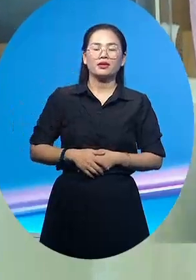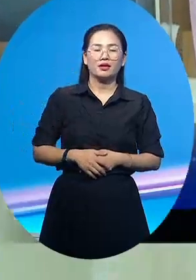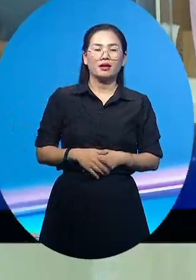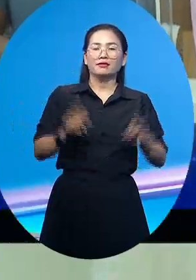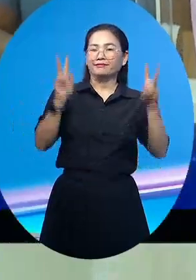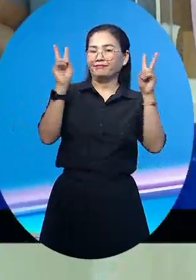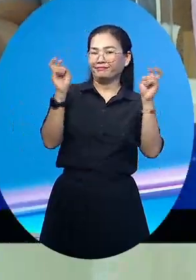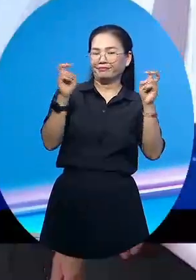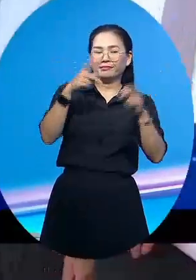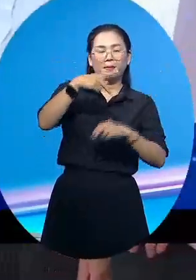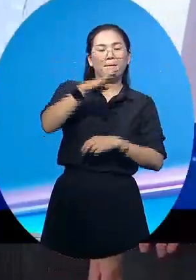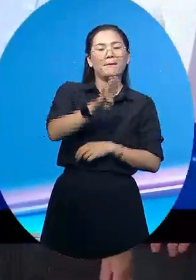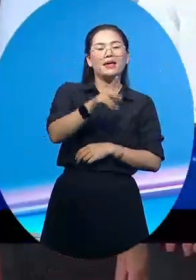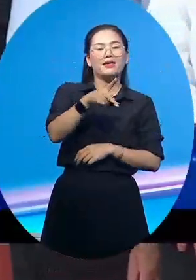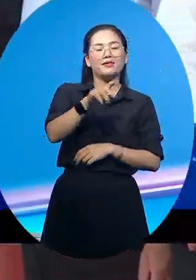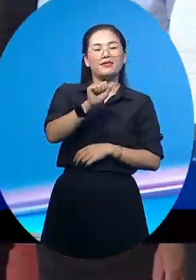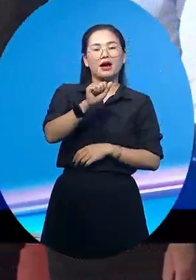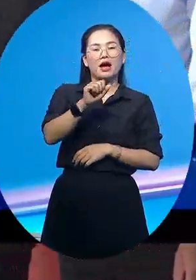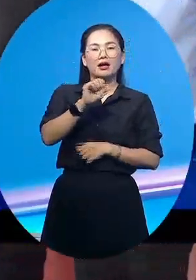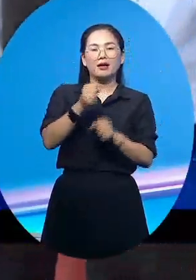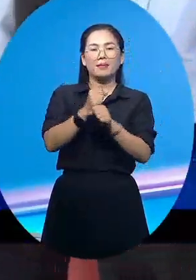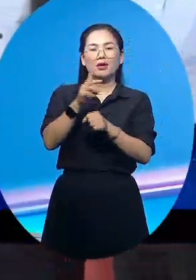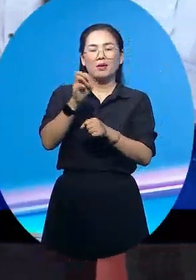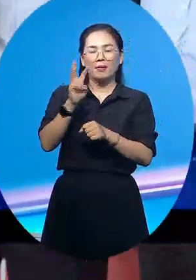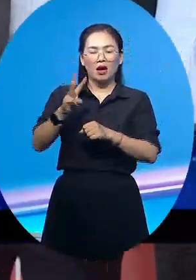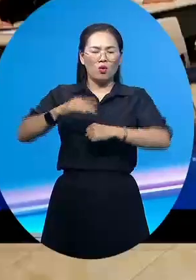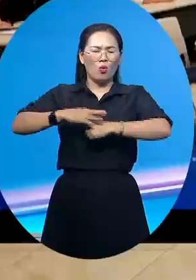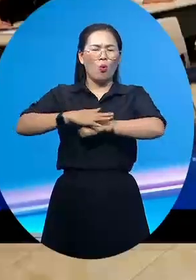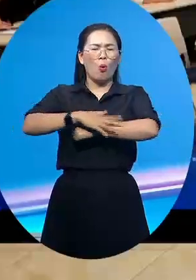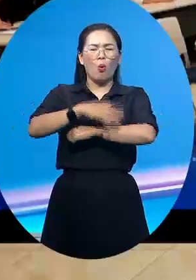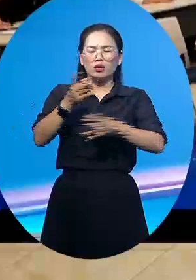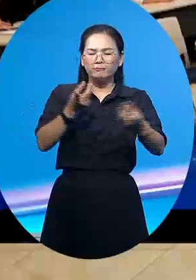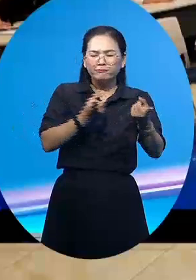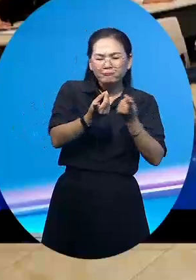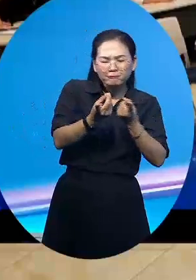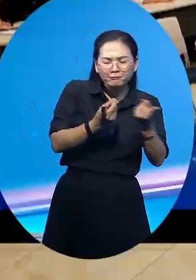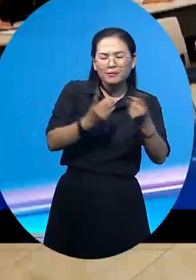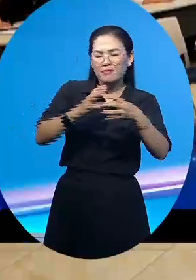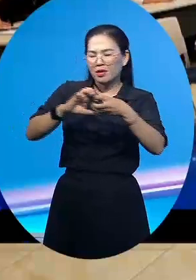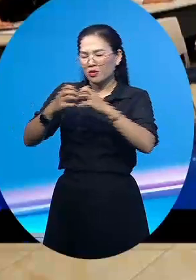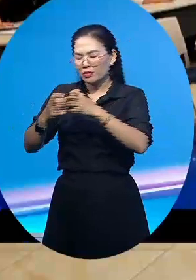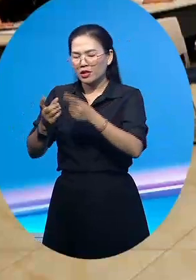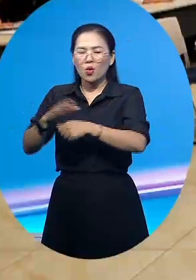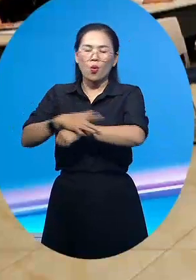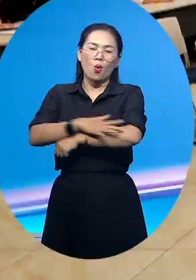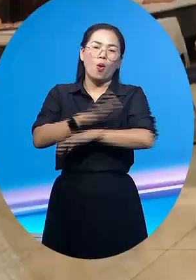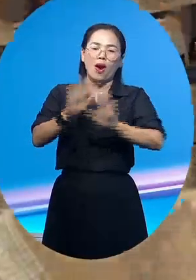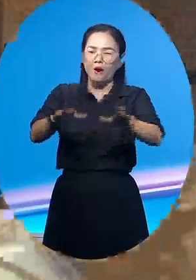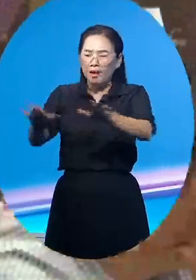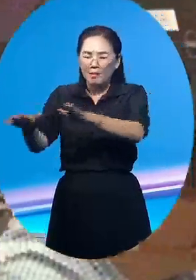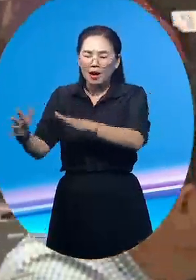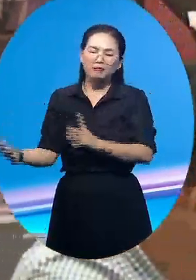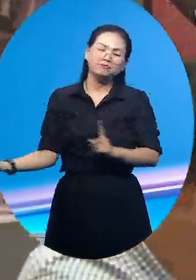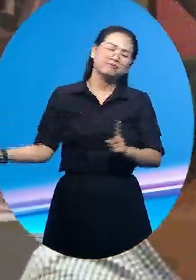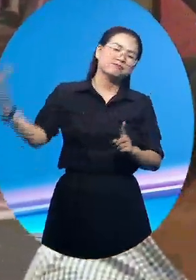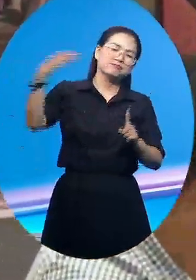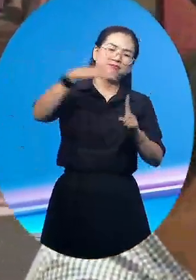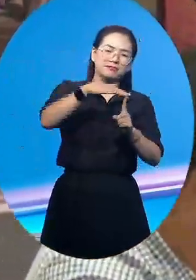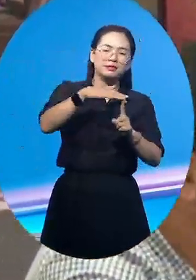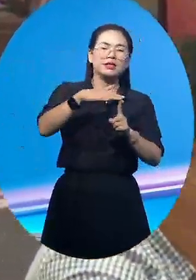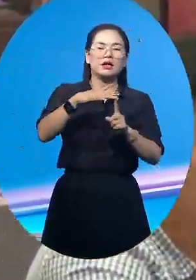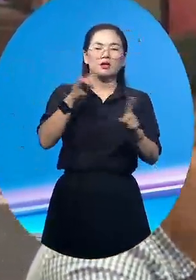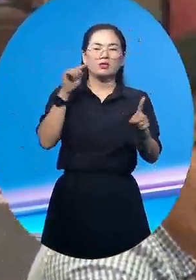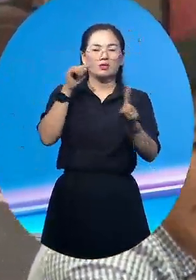2023 là sự kiện nổi bật của ngành chế biến gỗ nhằm giúp các doanh nghiệp Việt Nam và khu vực tiếp cận với sản phẩm công nghệ tiên tiến